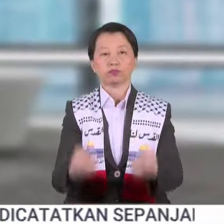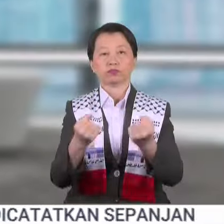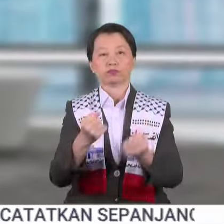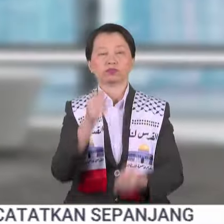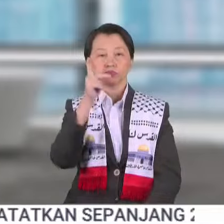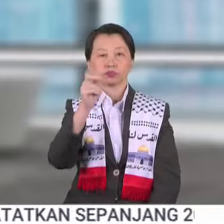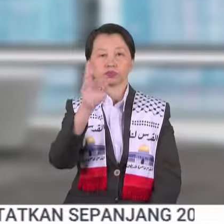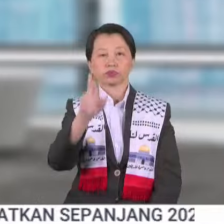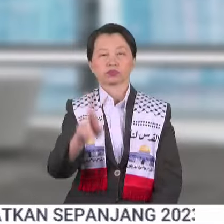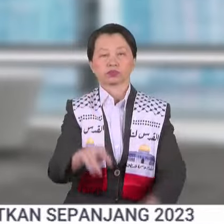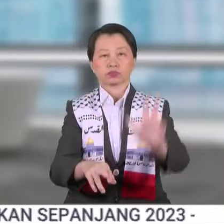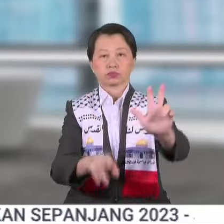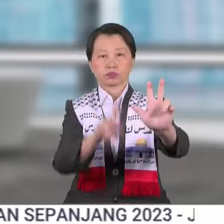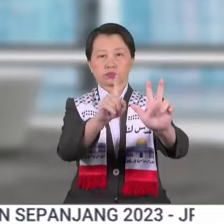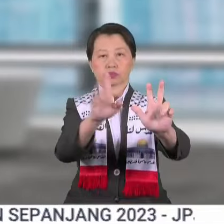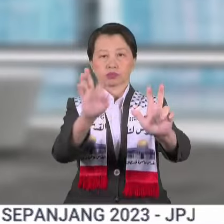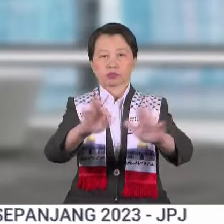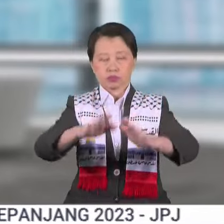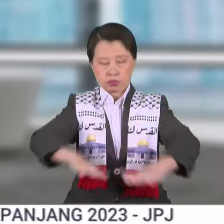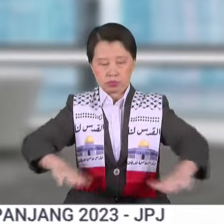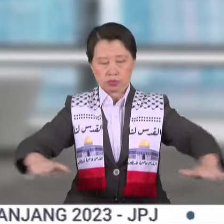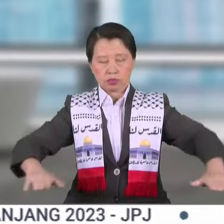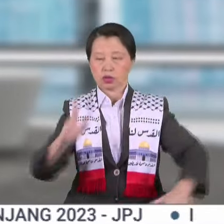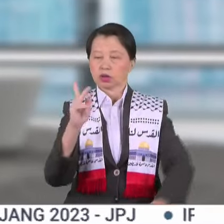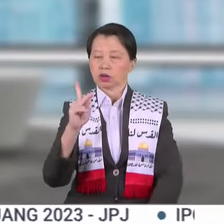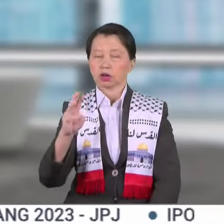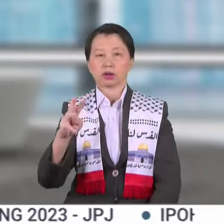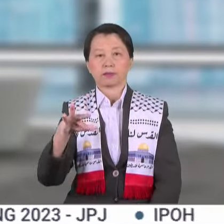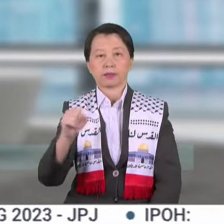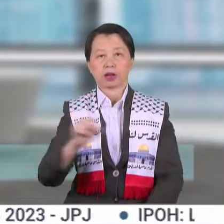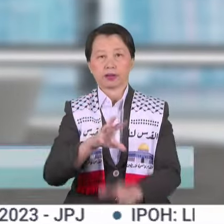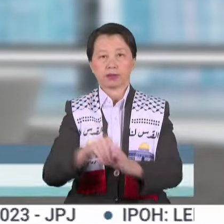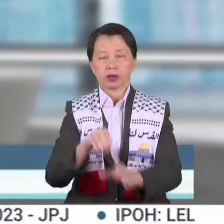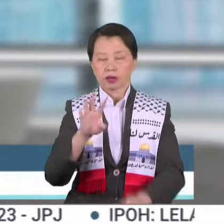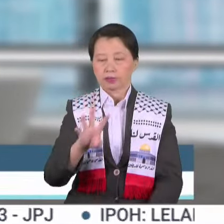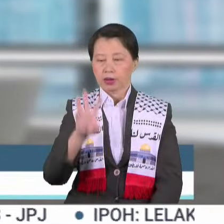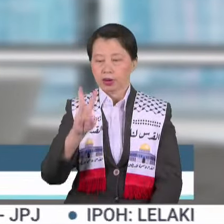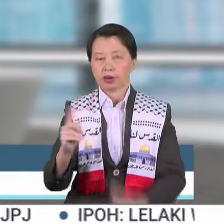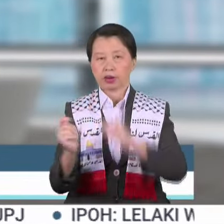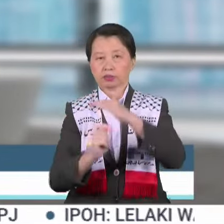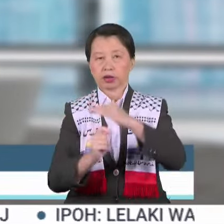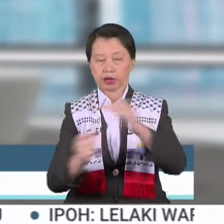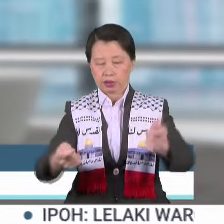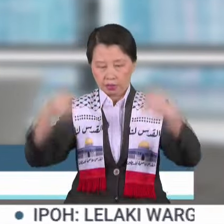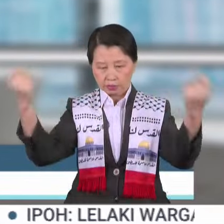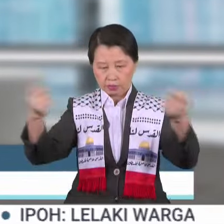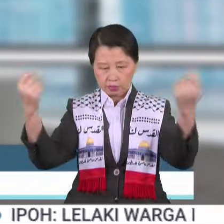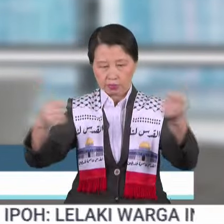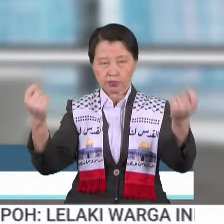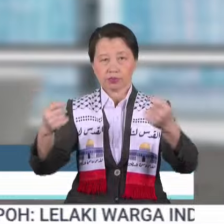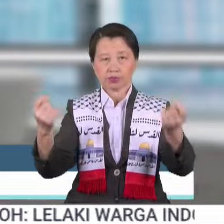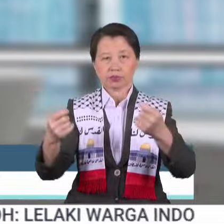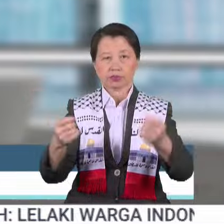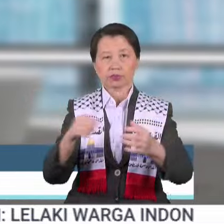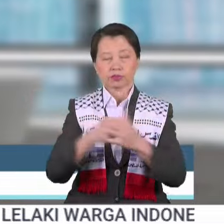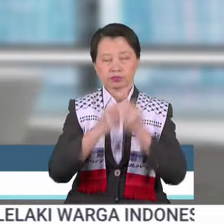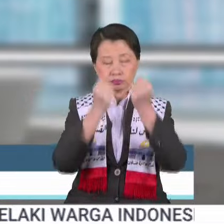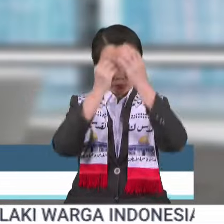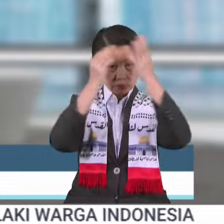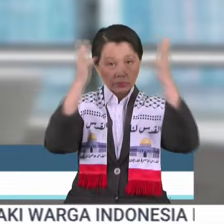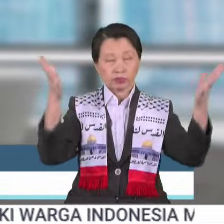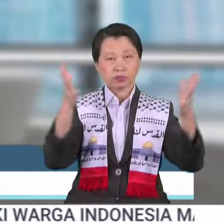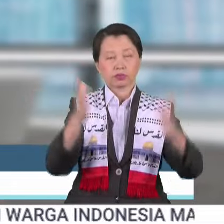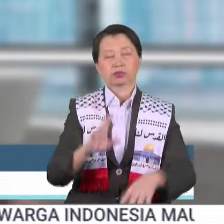Di Kangar, seramai 319 kanak-kanak tabika kemas melibatkan 46 tabika diraih dalam majlis apresiasi tabika